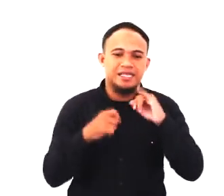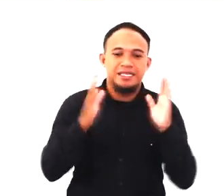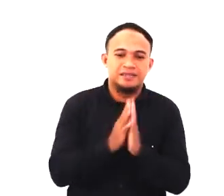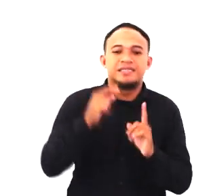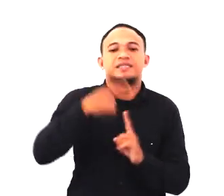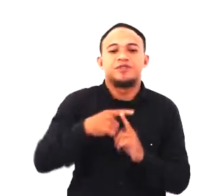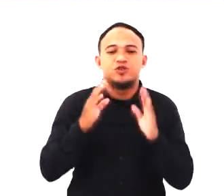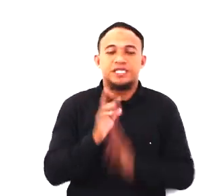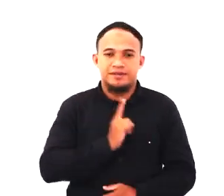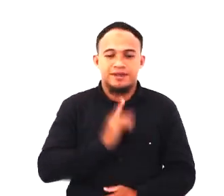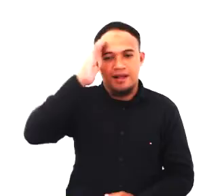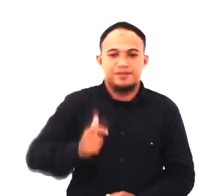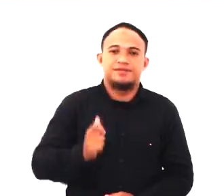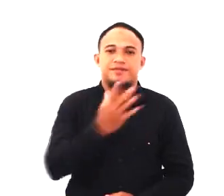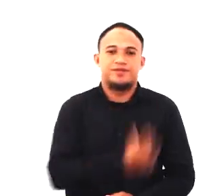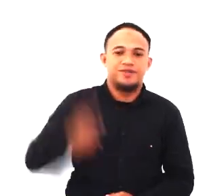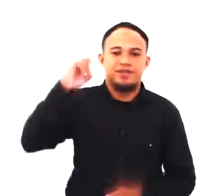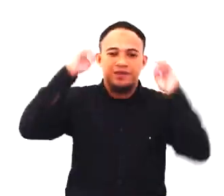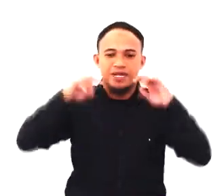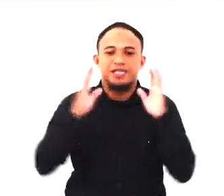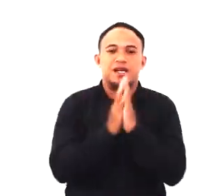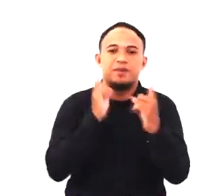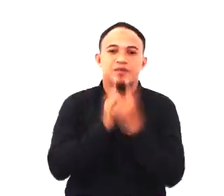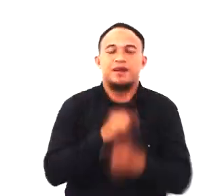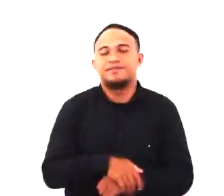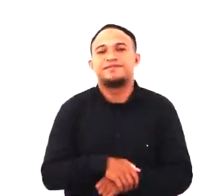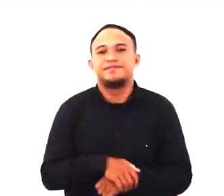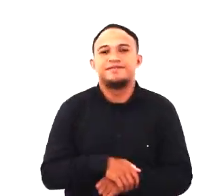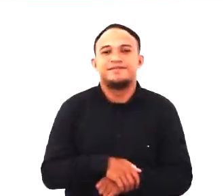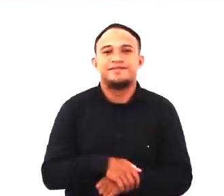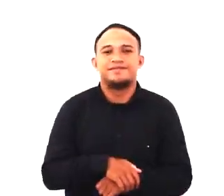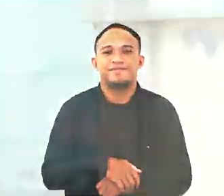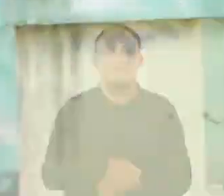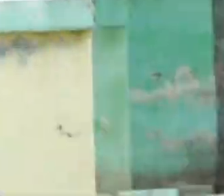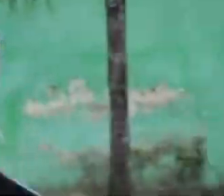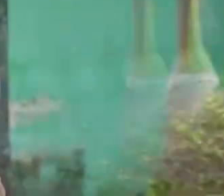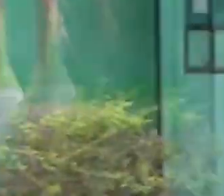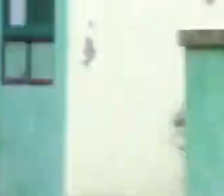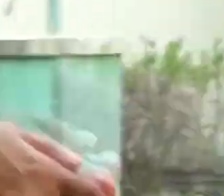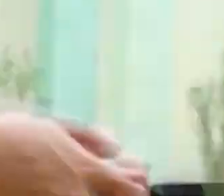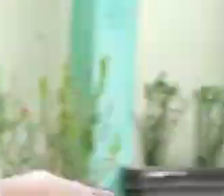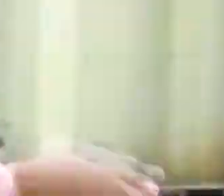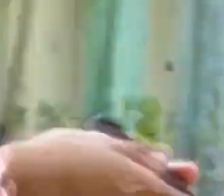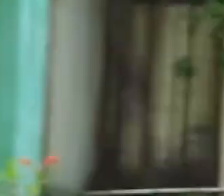tim undur diri. Assalamualaikum warahmatullahi wabarakatuh dan sampai jumpa.